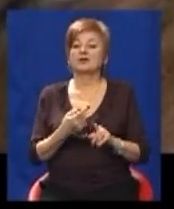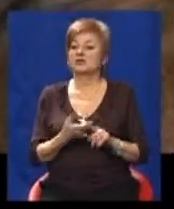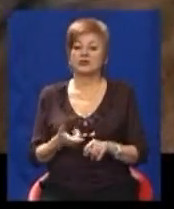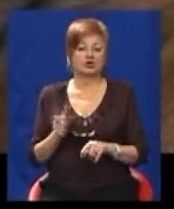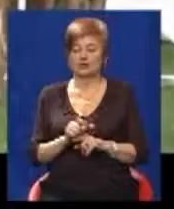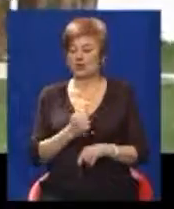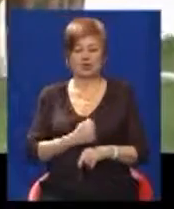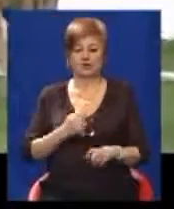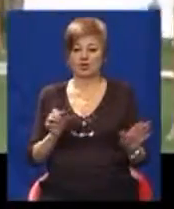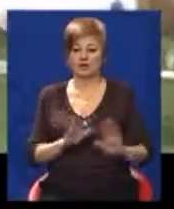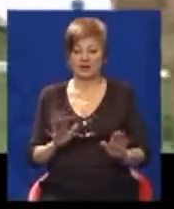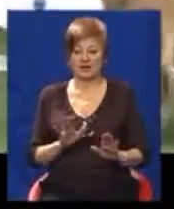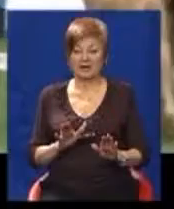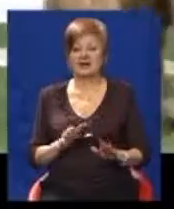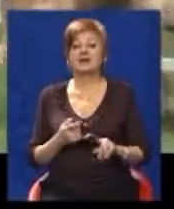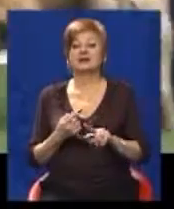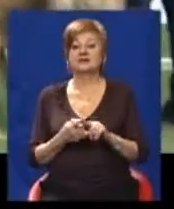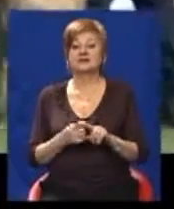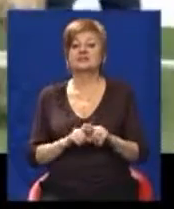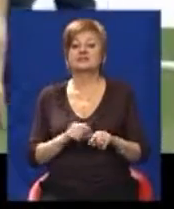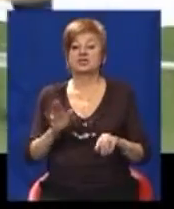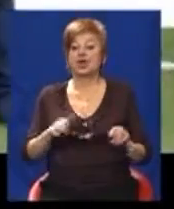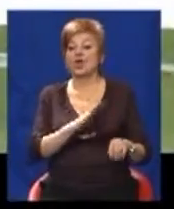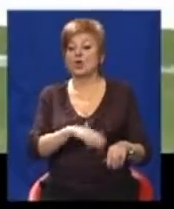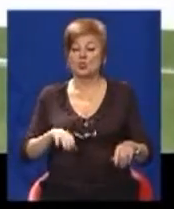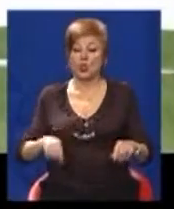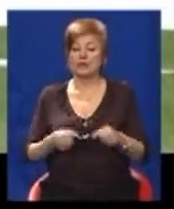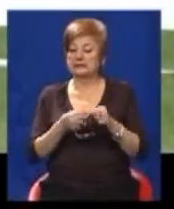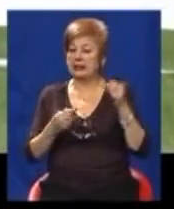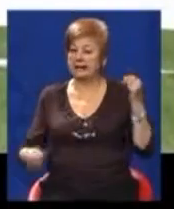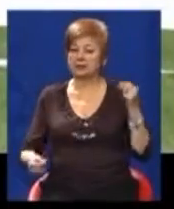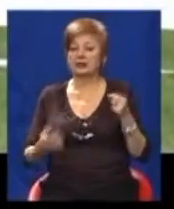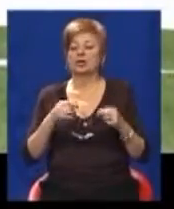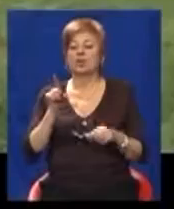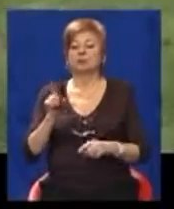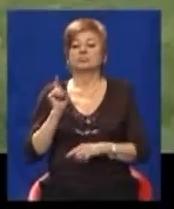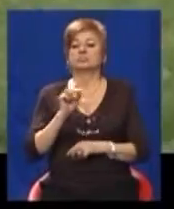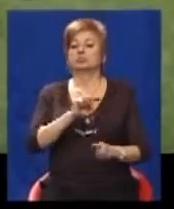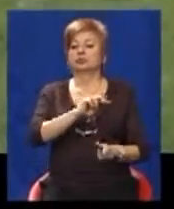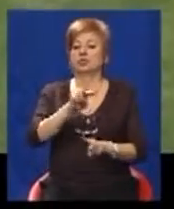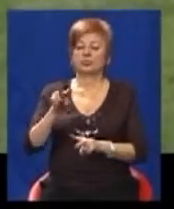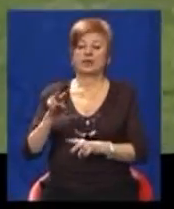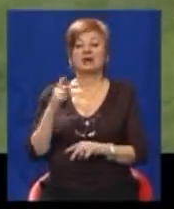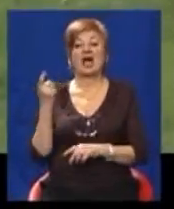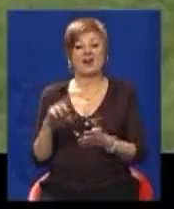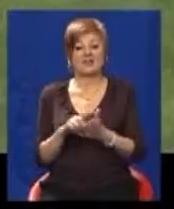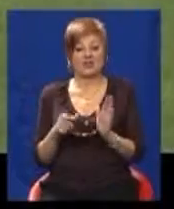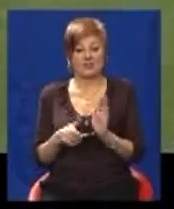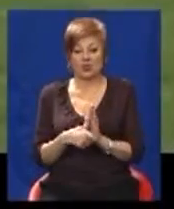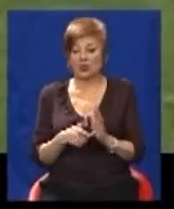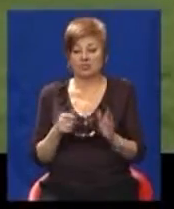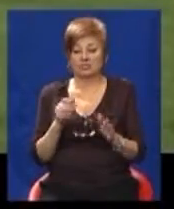дуже агресивний. Це чудовий друг для сім'ї і захисник майна. Але через його розмір тримати в квартирі цього пса